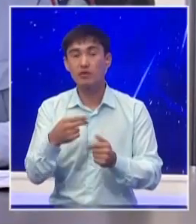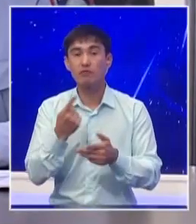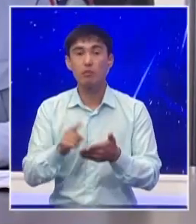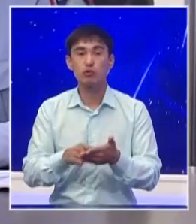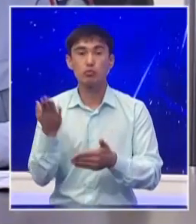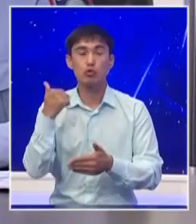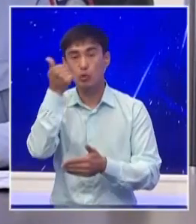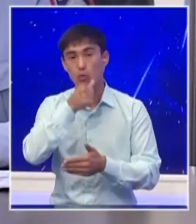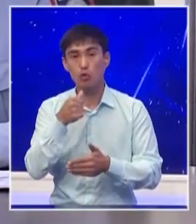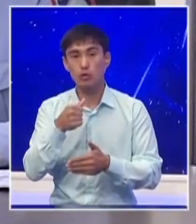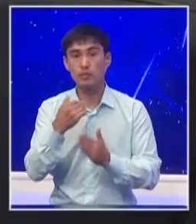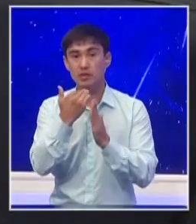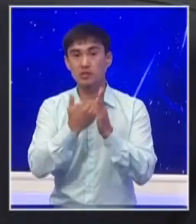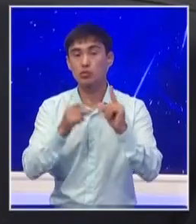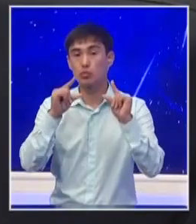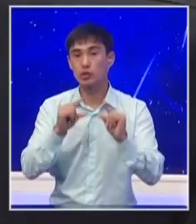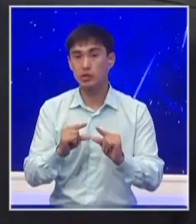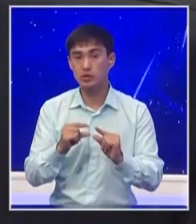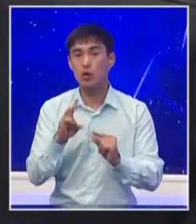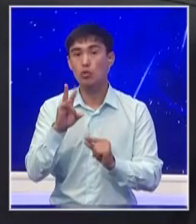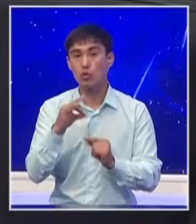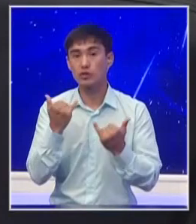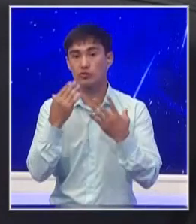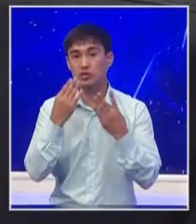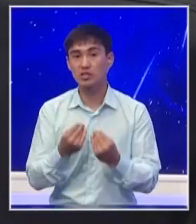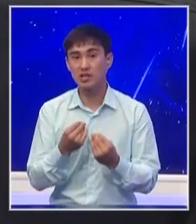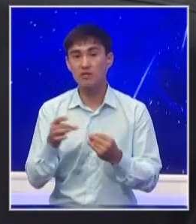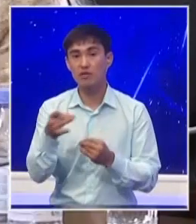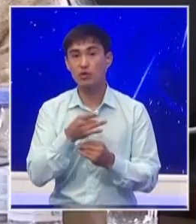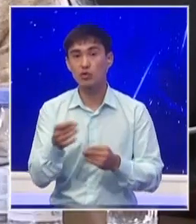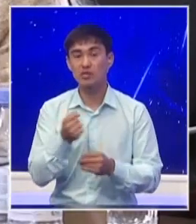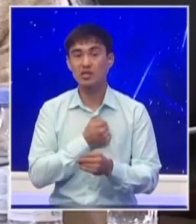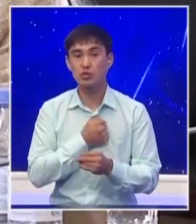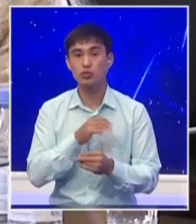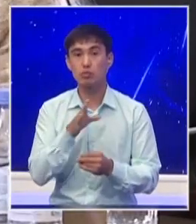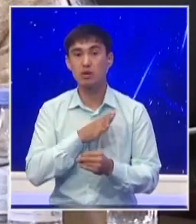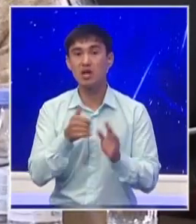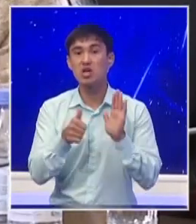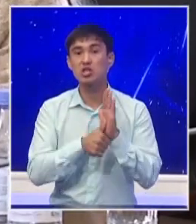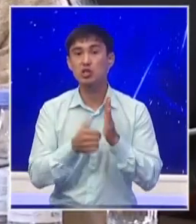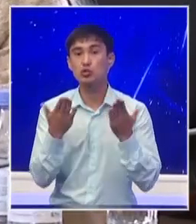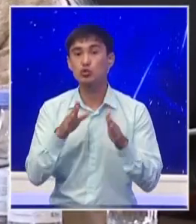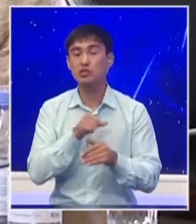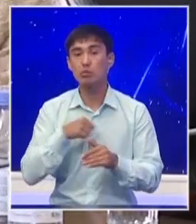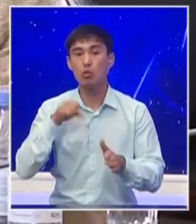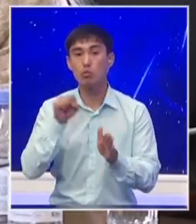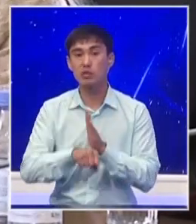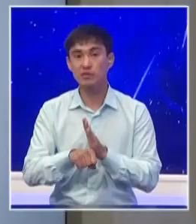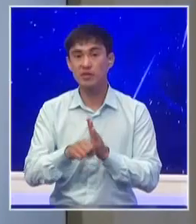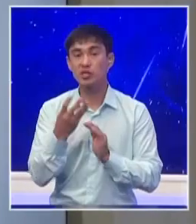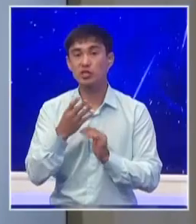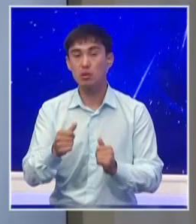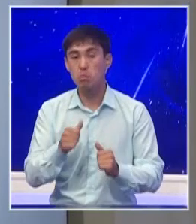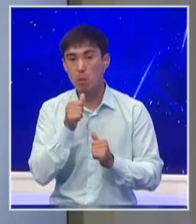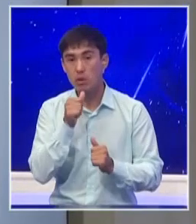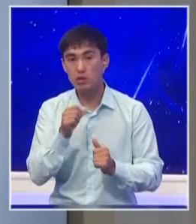годом, статистика идет на уменьшение. Однако на сегодняшний день в регионе, к сожалению, уже произошло 6 случаев самоубийств и 4